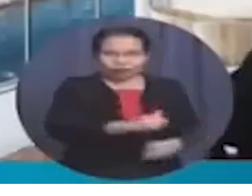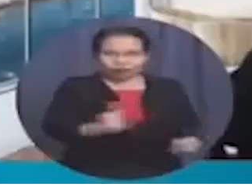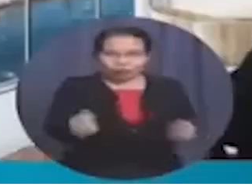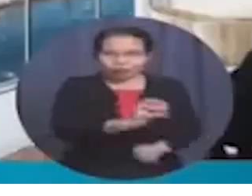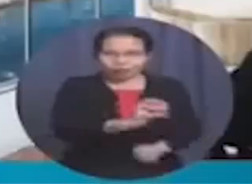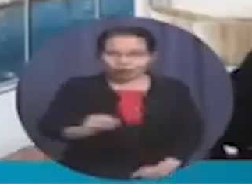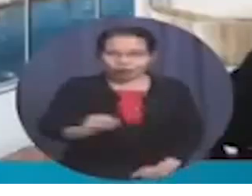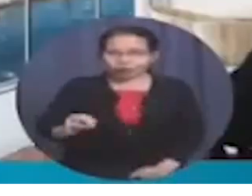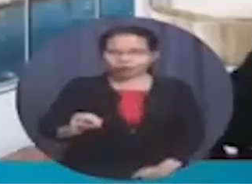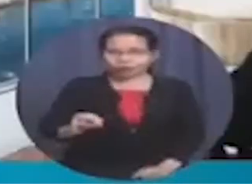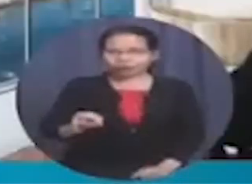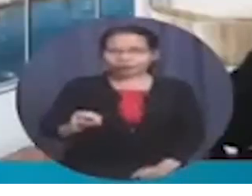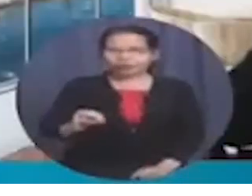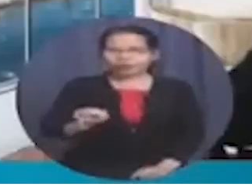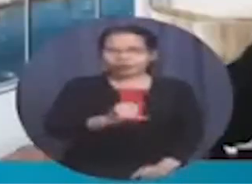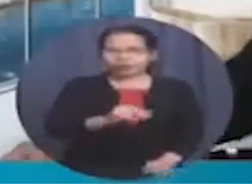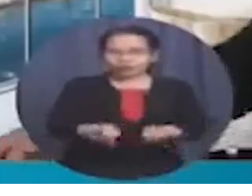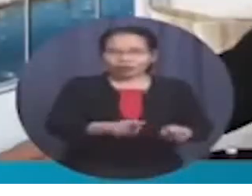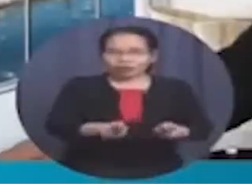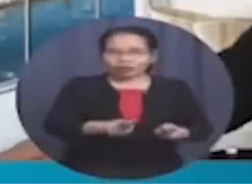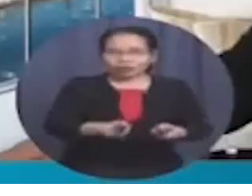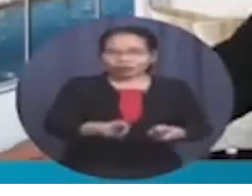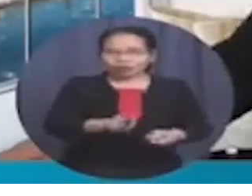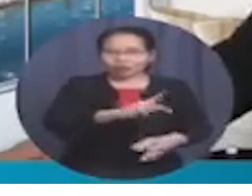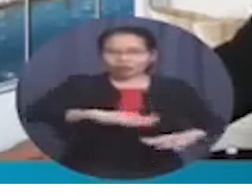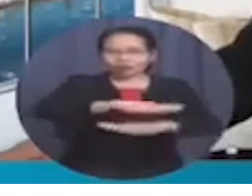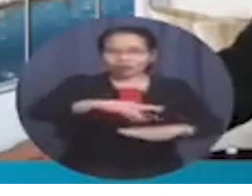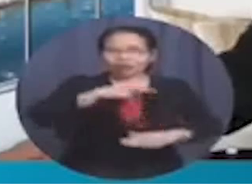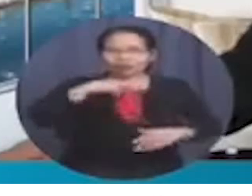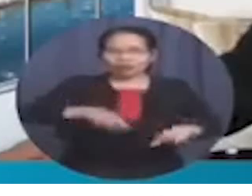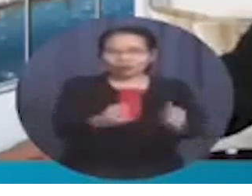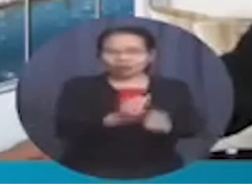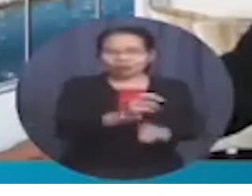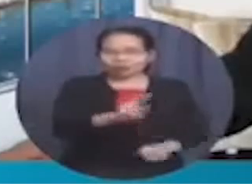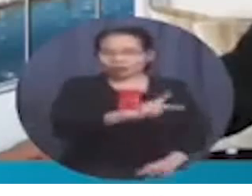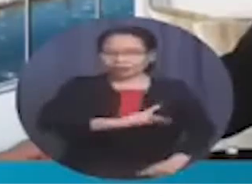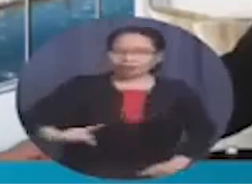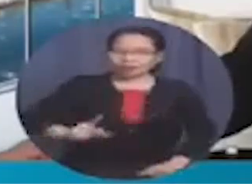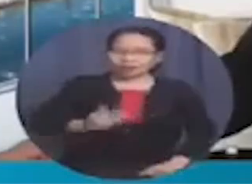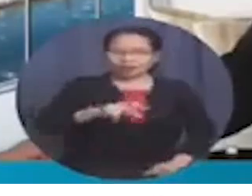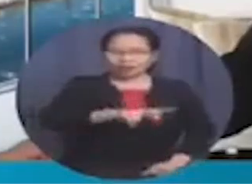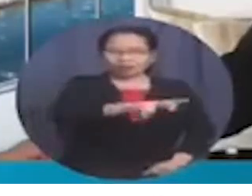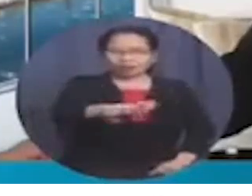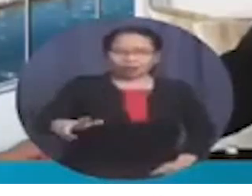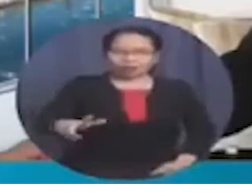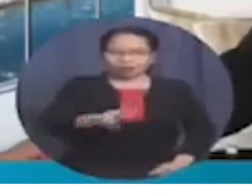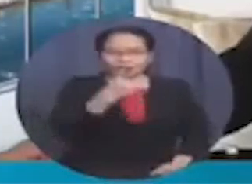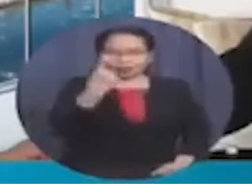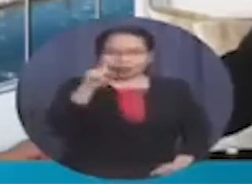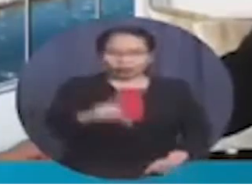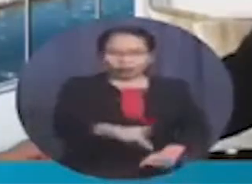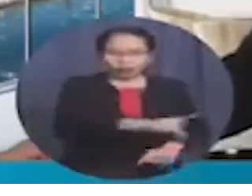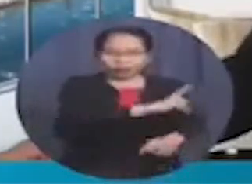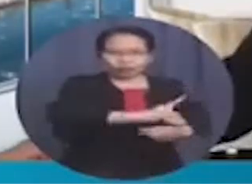Napakawalang yung hari manong pinag-aharian. Hindi sinamahan yung hari nila. Maglalakbay ng pagkalayo-layo. Hindi totoong